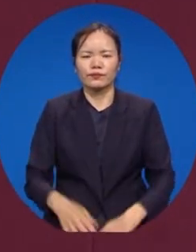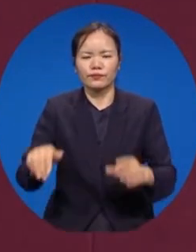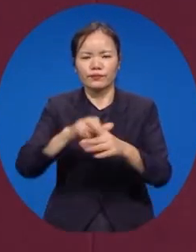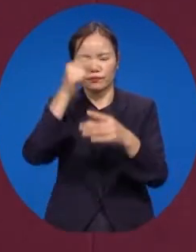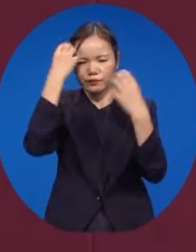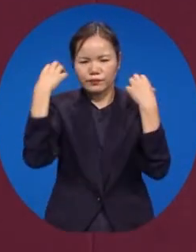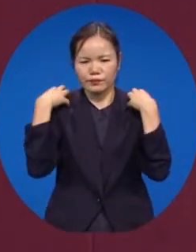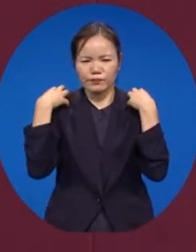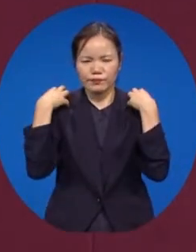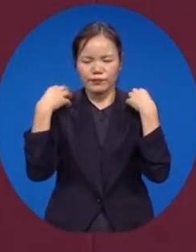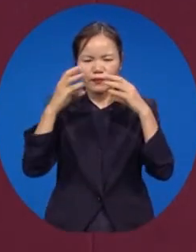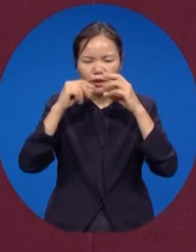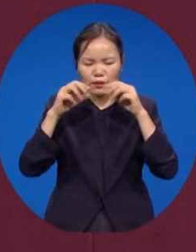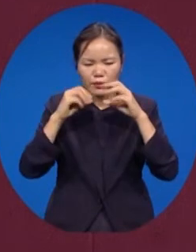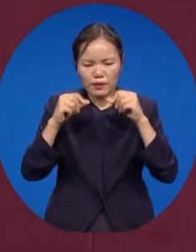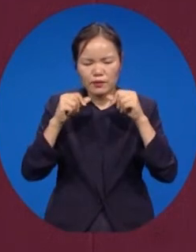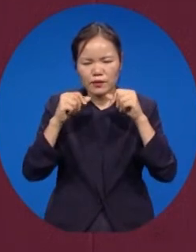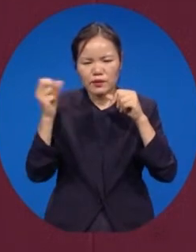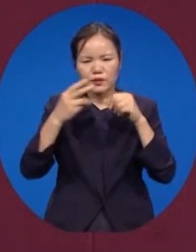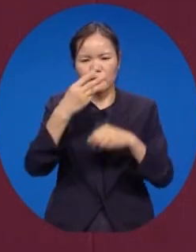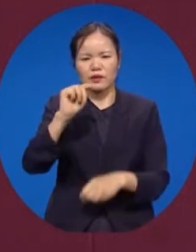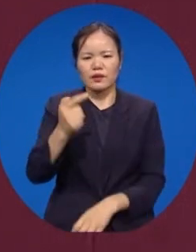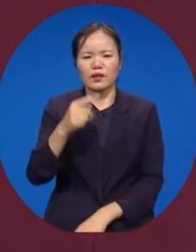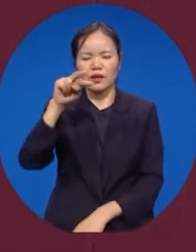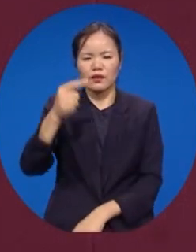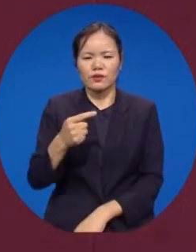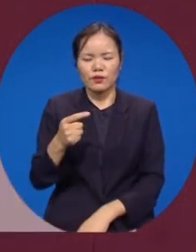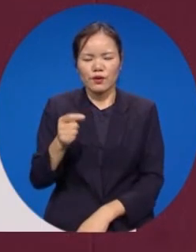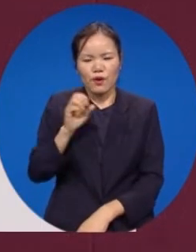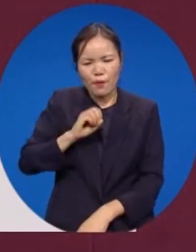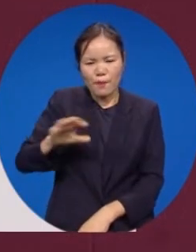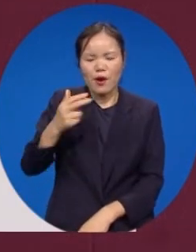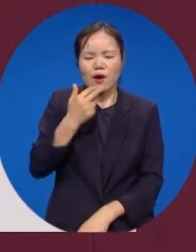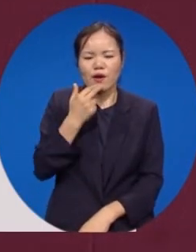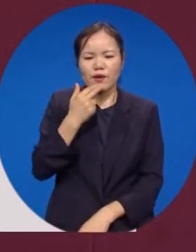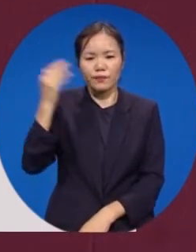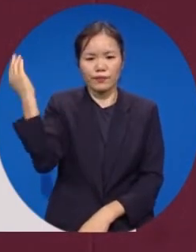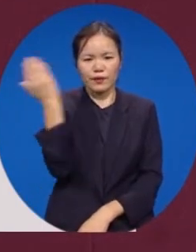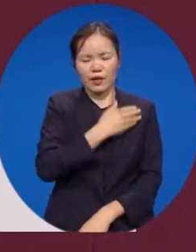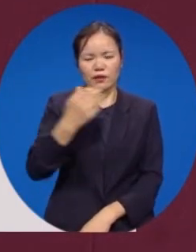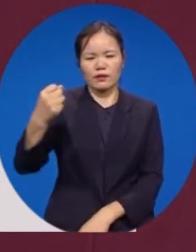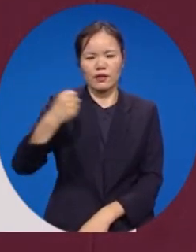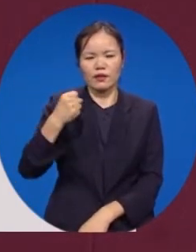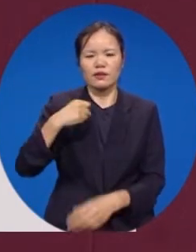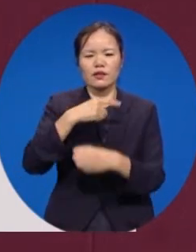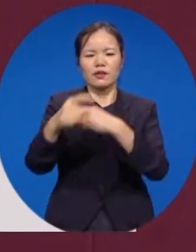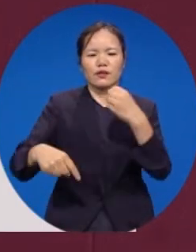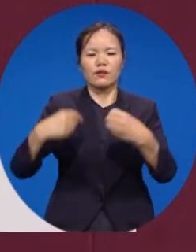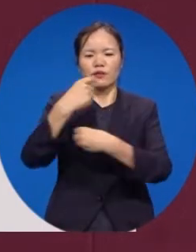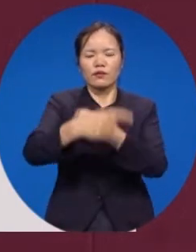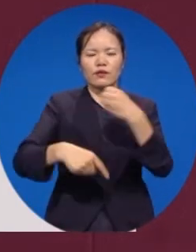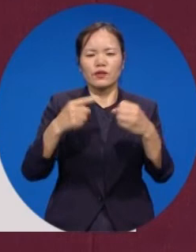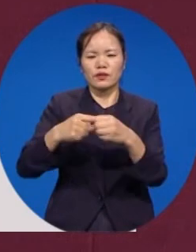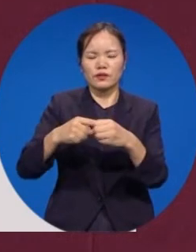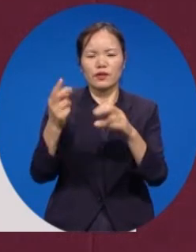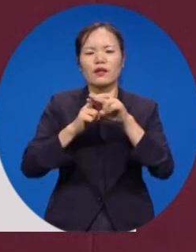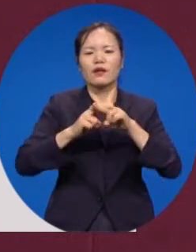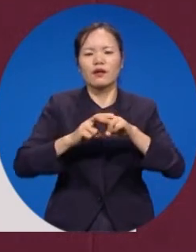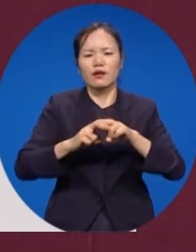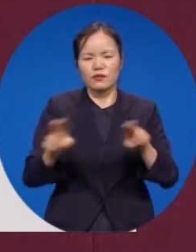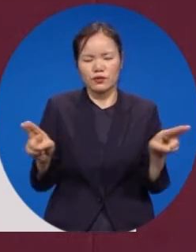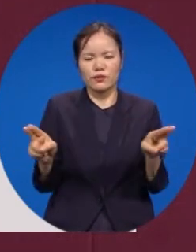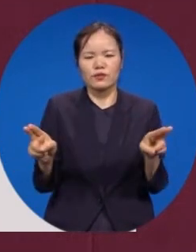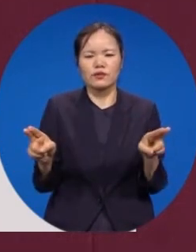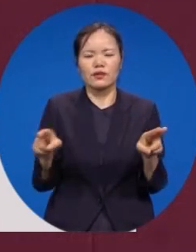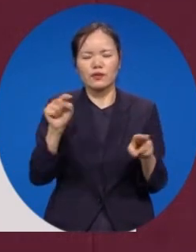문재인 정부는 미세먼지와 탄소 배출이 없는 청정에너지 원자력을 폐기하고 이를 메우기